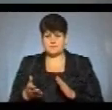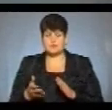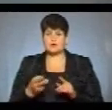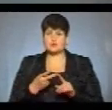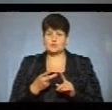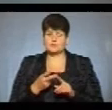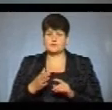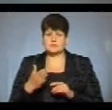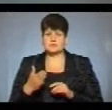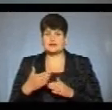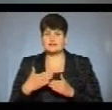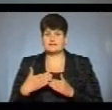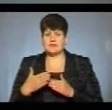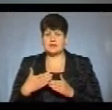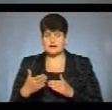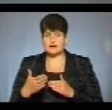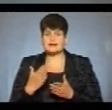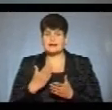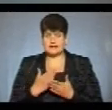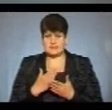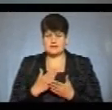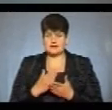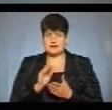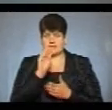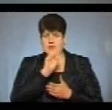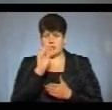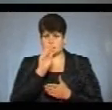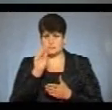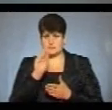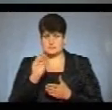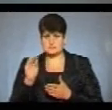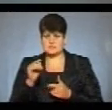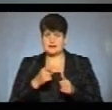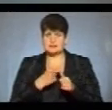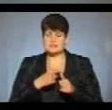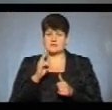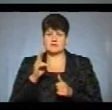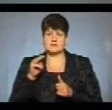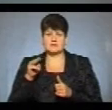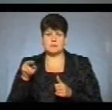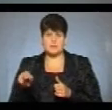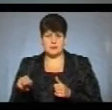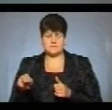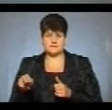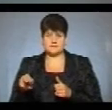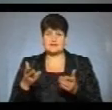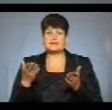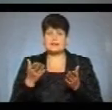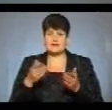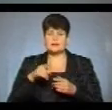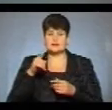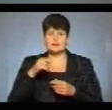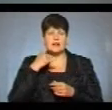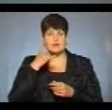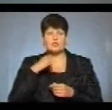Зробіть, на дверях є надписи. Назва КТП. Де телефон є,